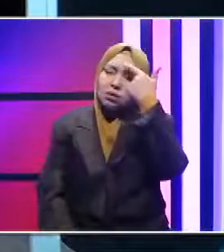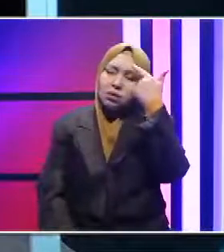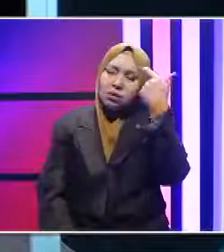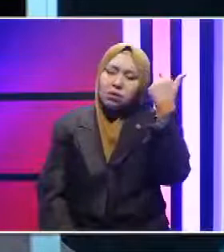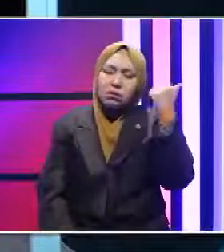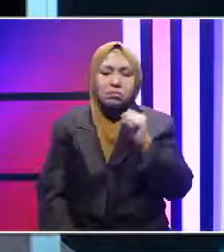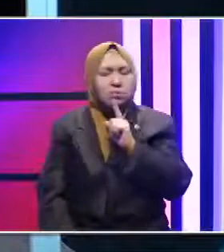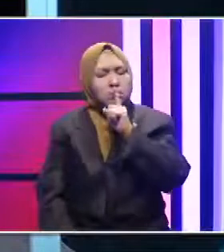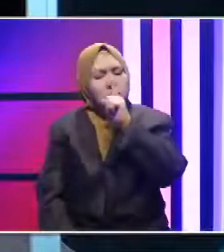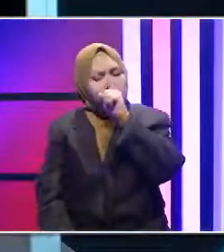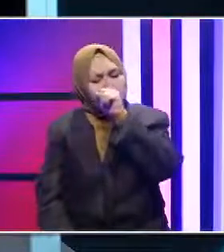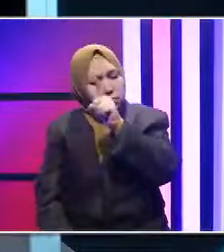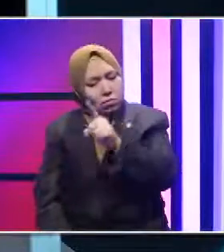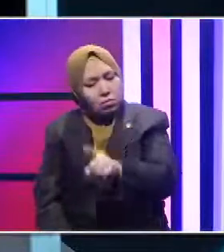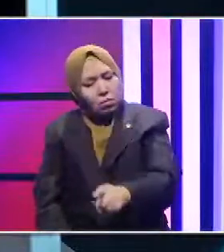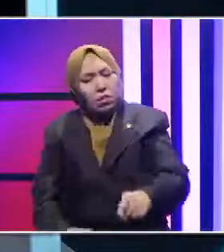إن